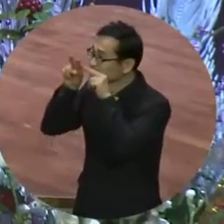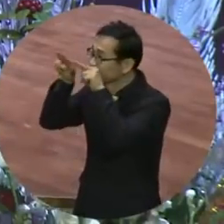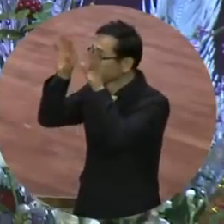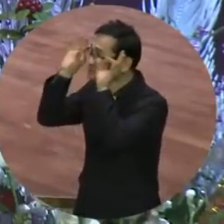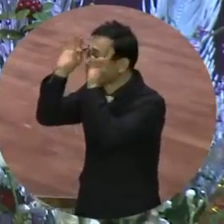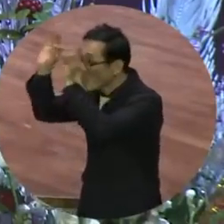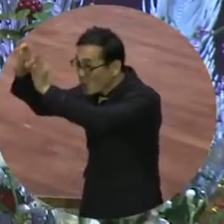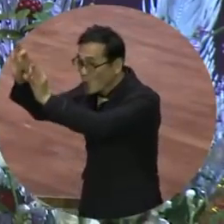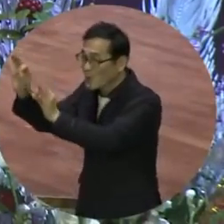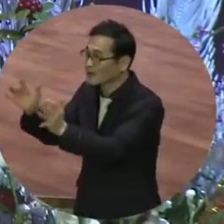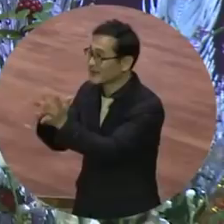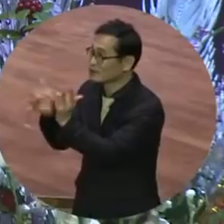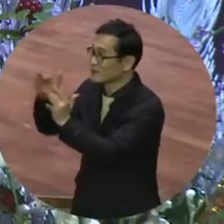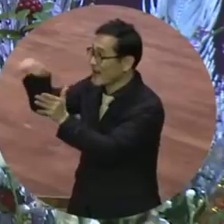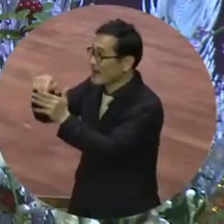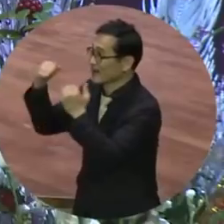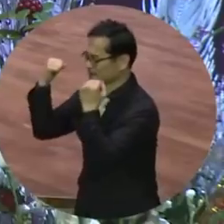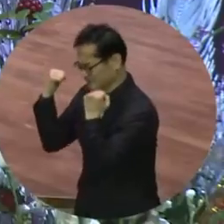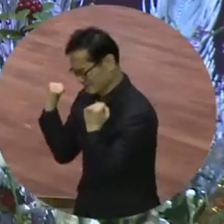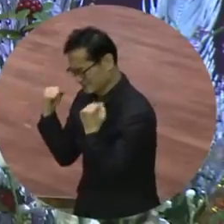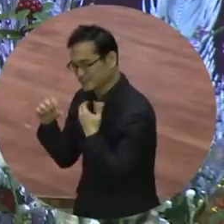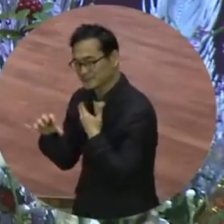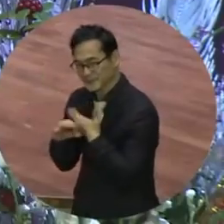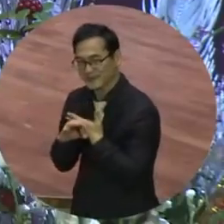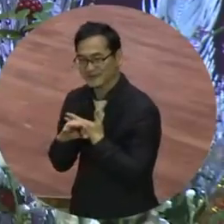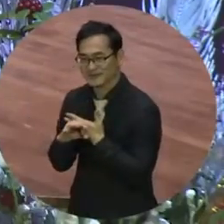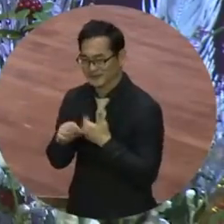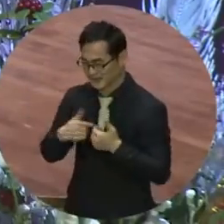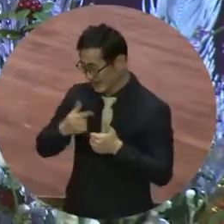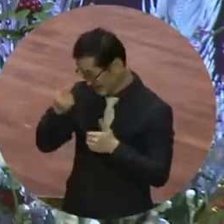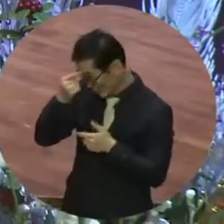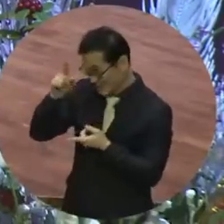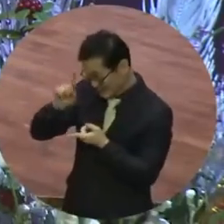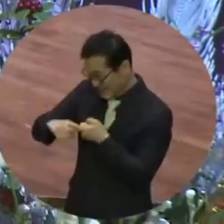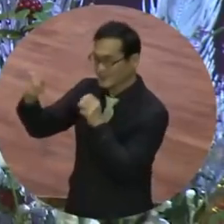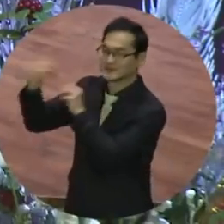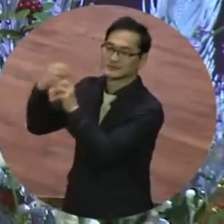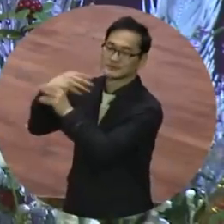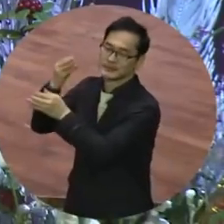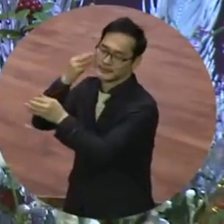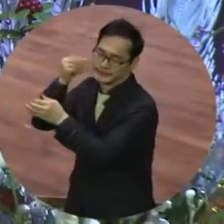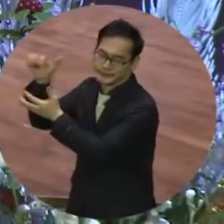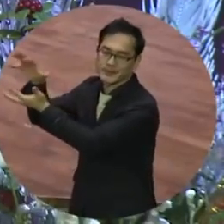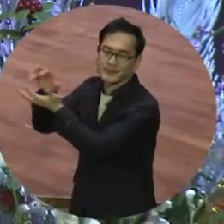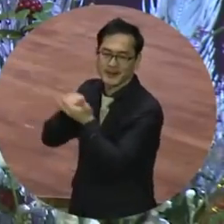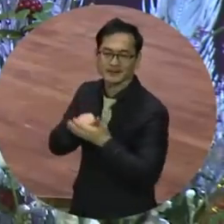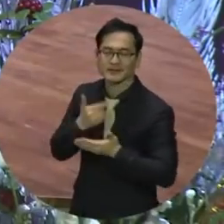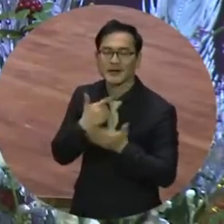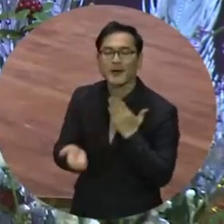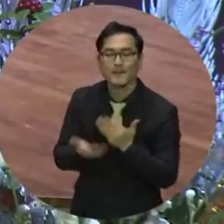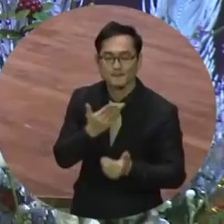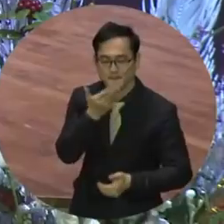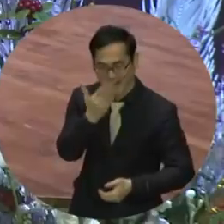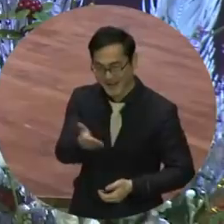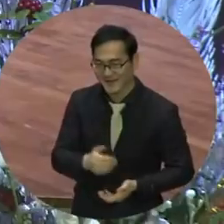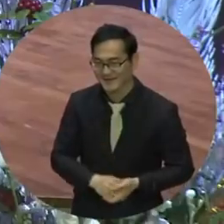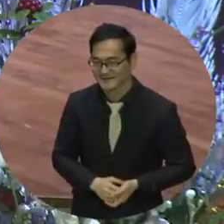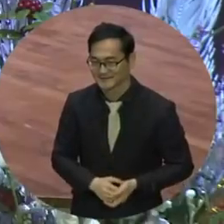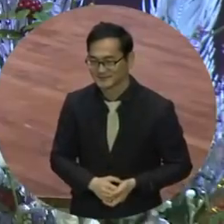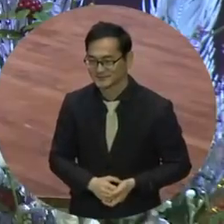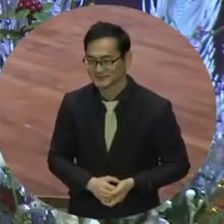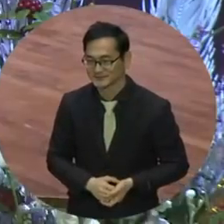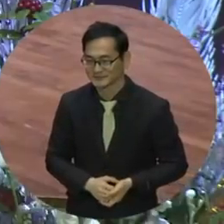예수 그리스도 안에 있기만 하면 경관 응답의 기쁨을 여러분 다 체험할 수가 있습니다. 이번 주간은